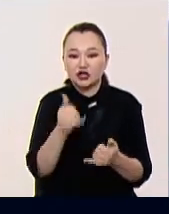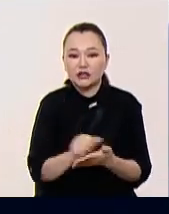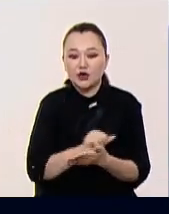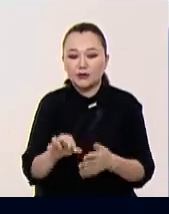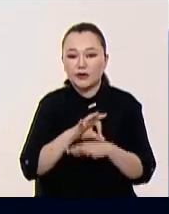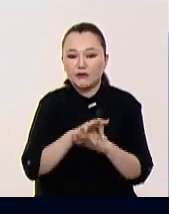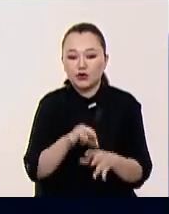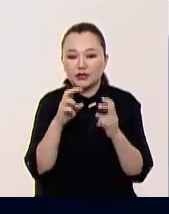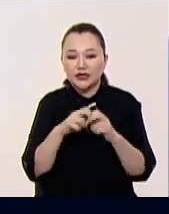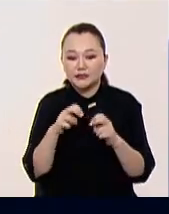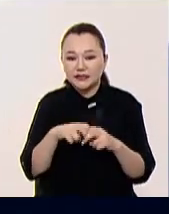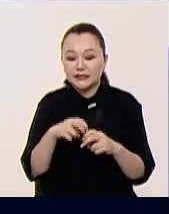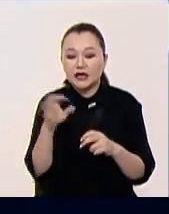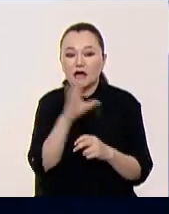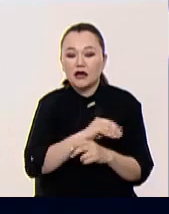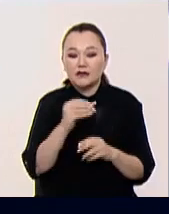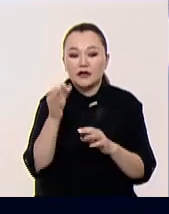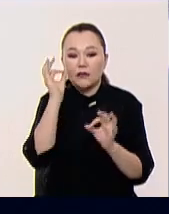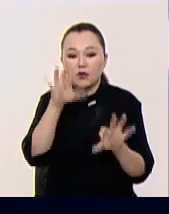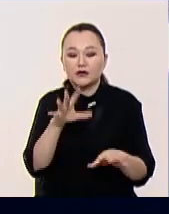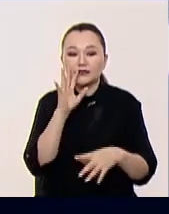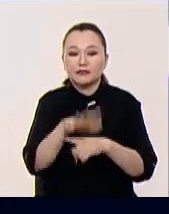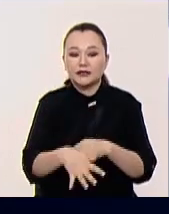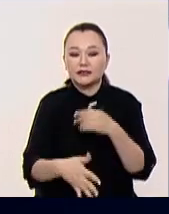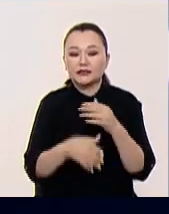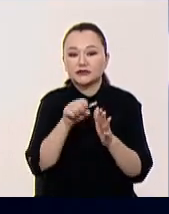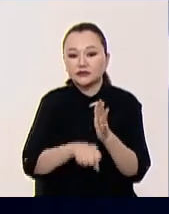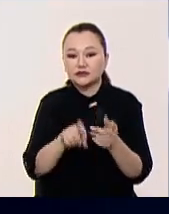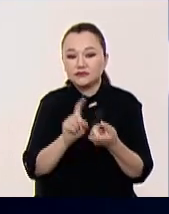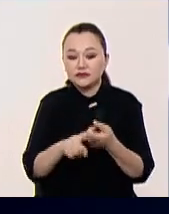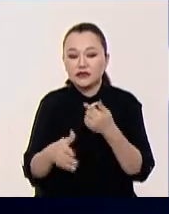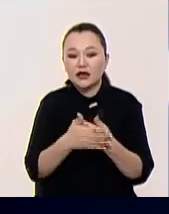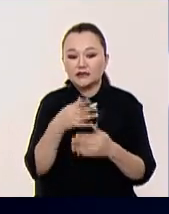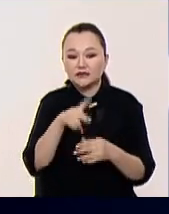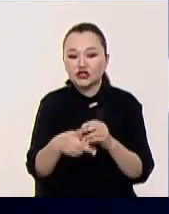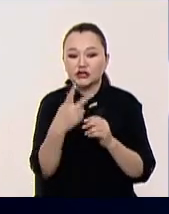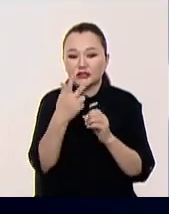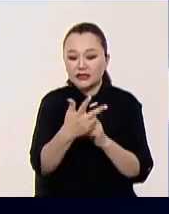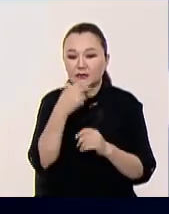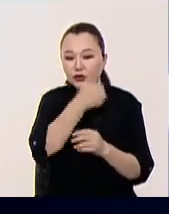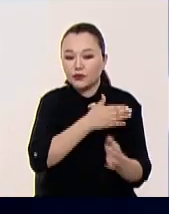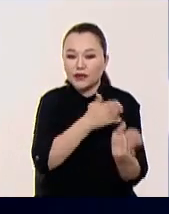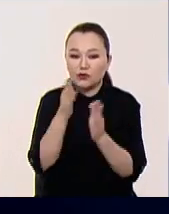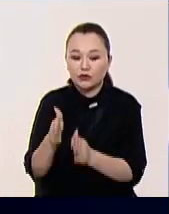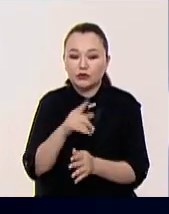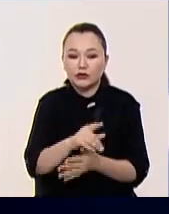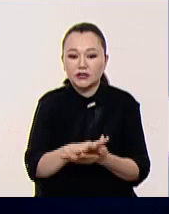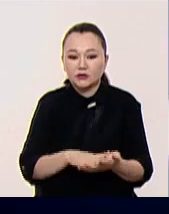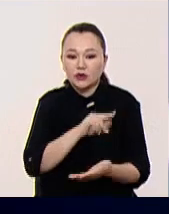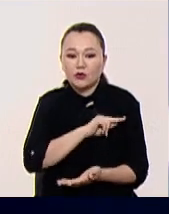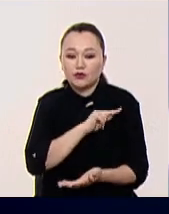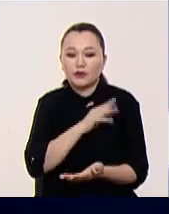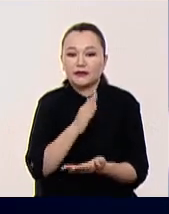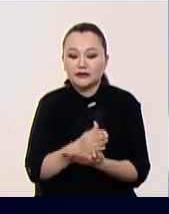экспертизу напомню в нашей стране на смертную казнь ввели мораторий в 2003 году и с тех пор он действует мы